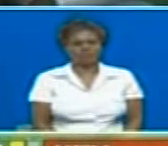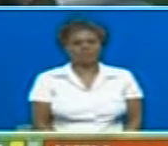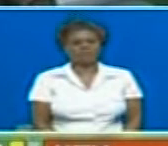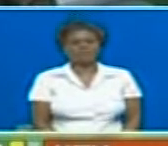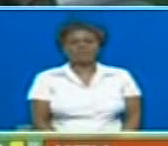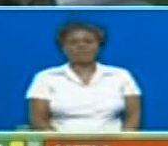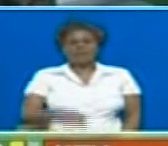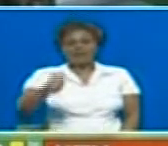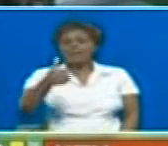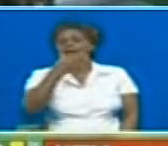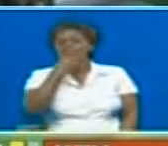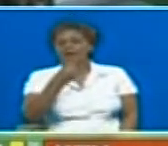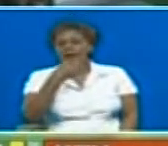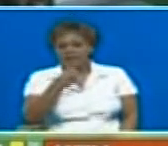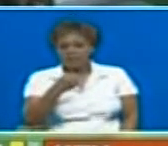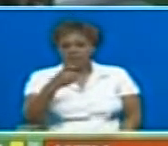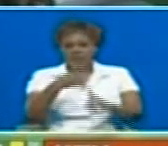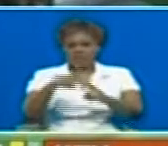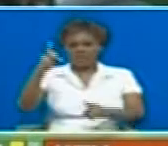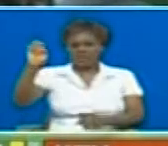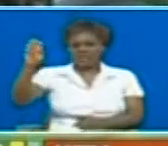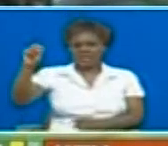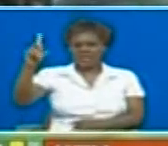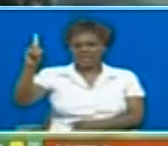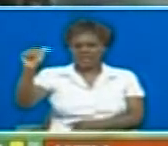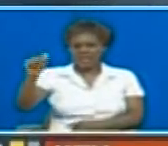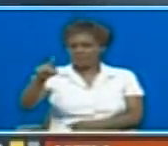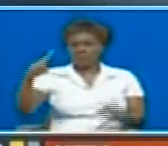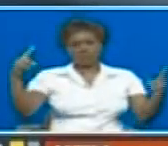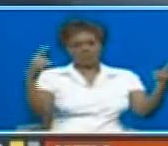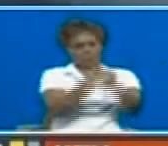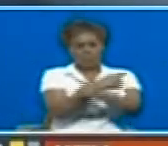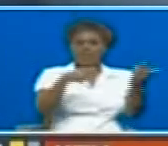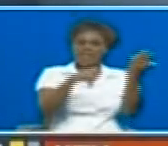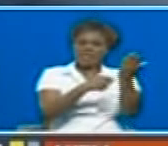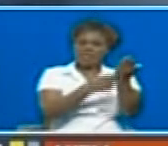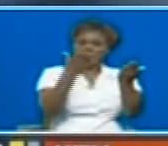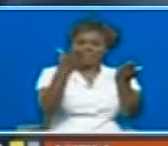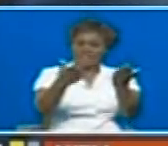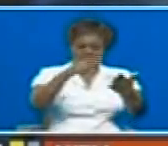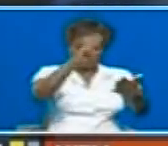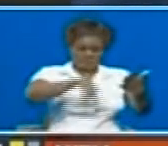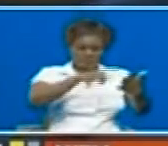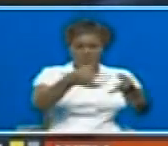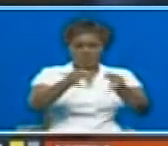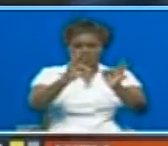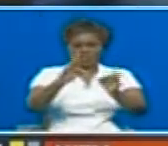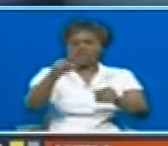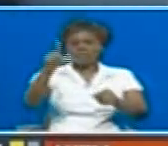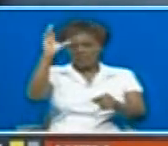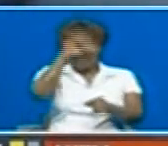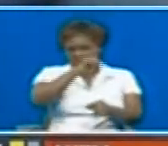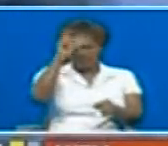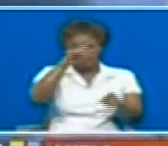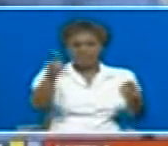Hivyo kwa John Ogola Owor wa chama cha Kenda, mambo yalikuwa tofauti, kwani licha jina lake kutokuwa katika orodha rasmi ya IEBC, aliwasili